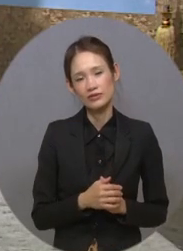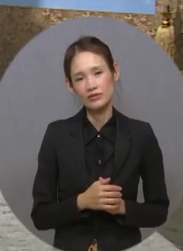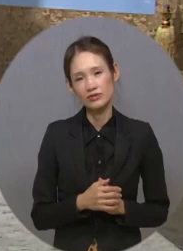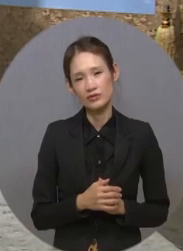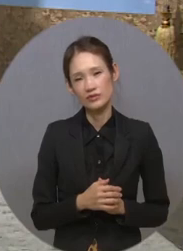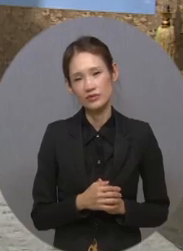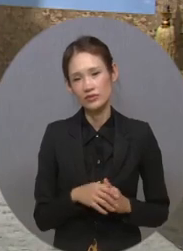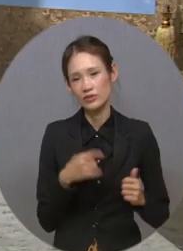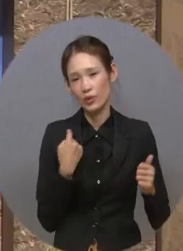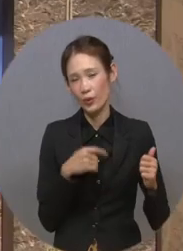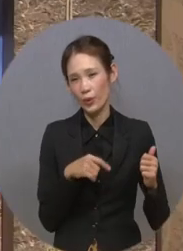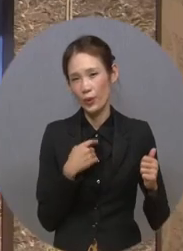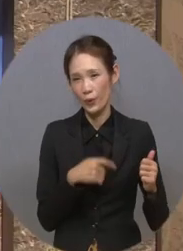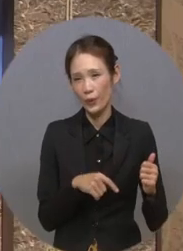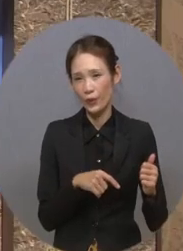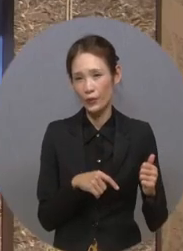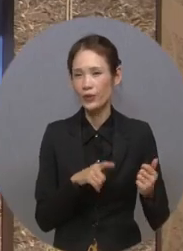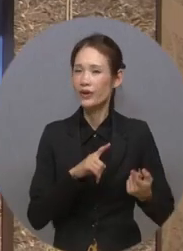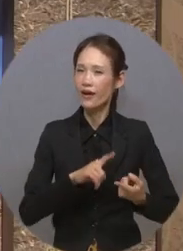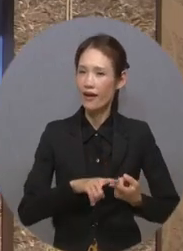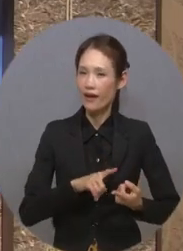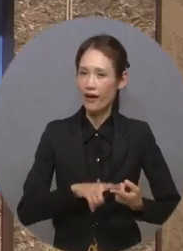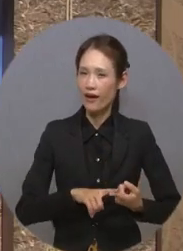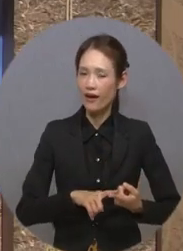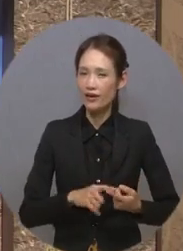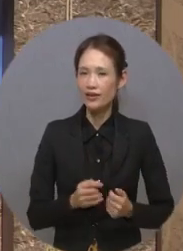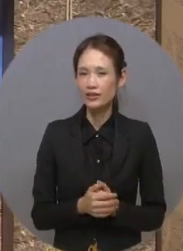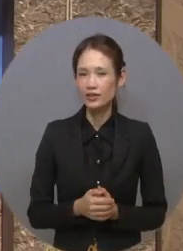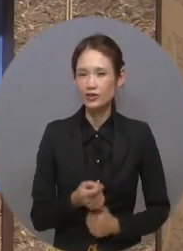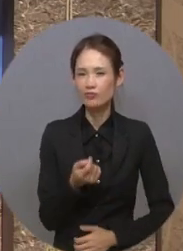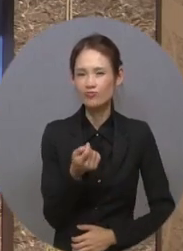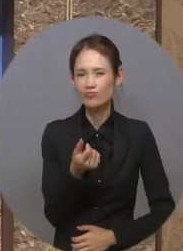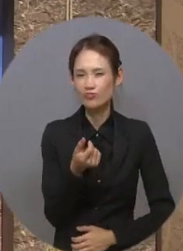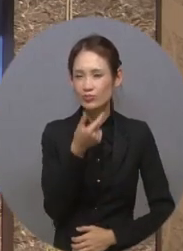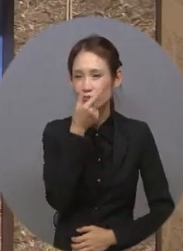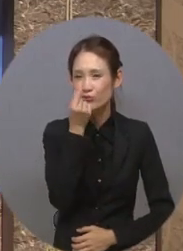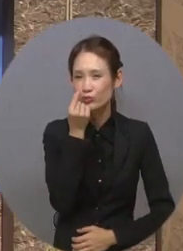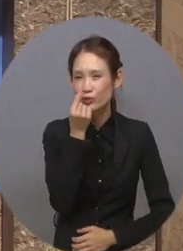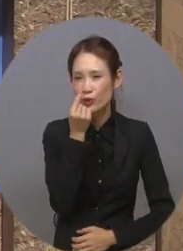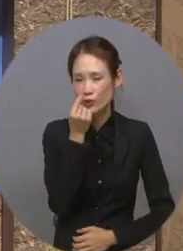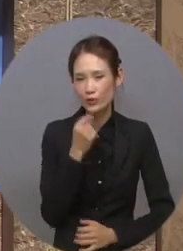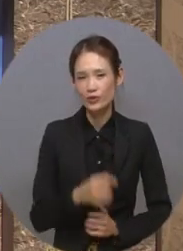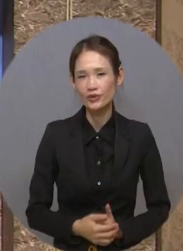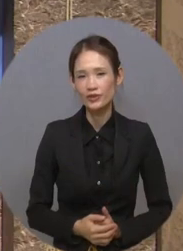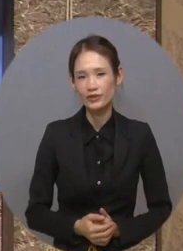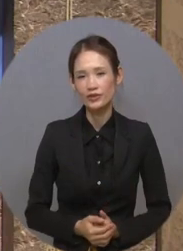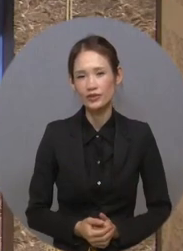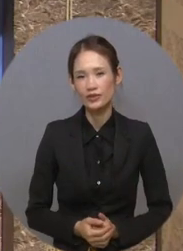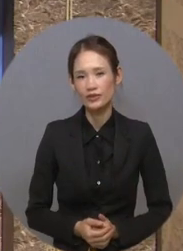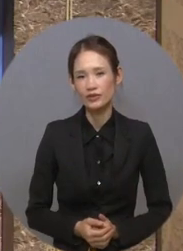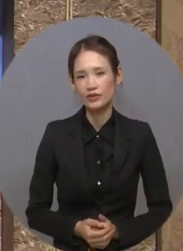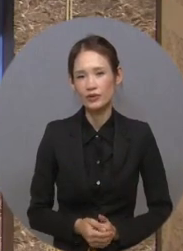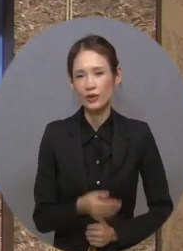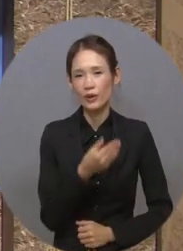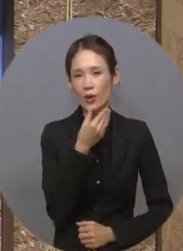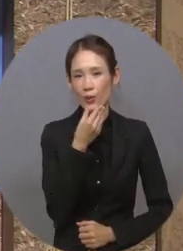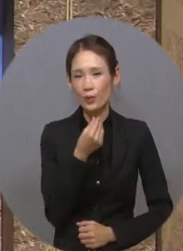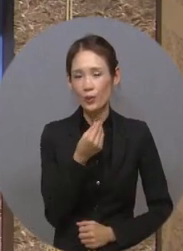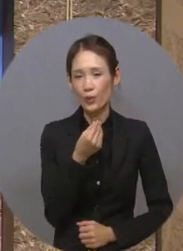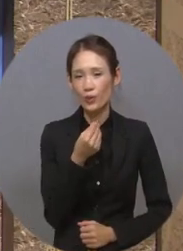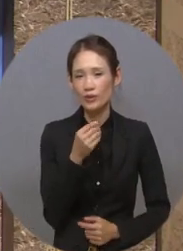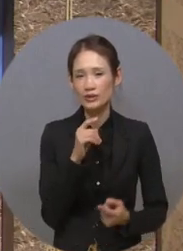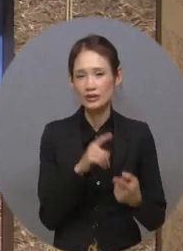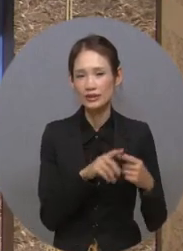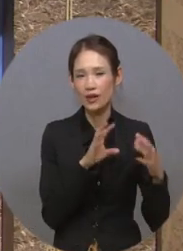우리가 양주가 어떤 교육도, 예. 교육도 좀 부족한 부분이 있었고요. 네. 또 요새 또 이렇게